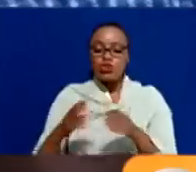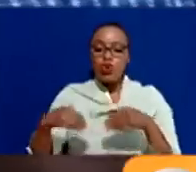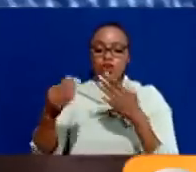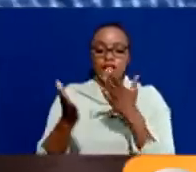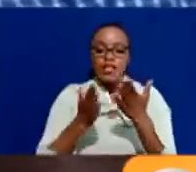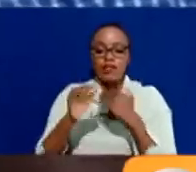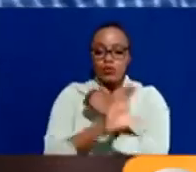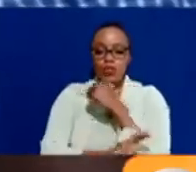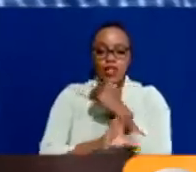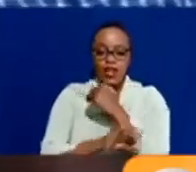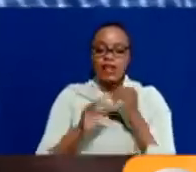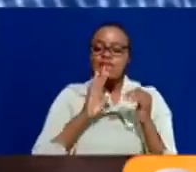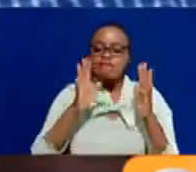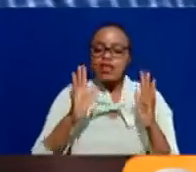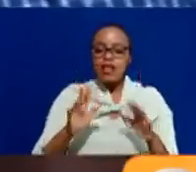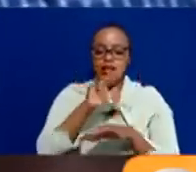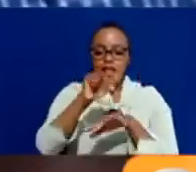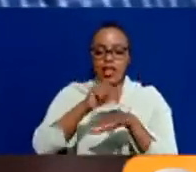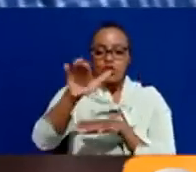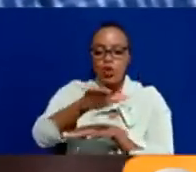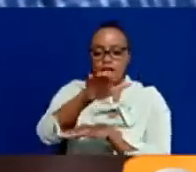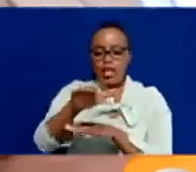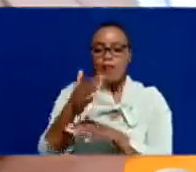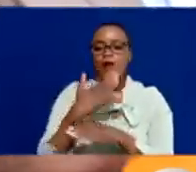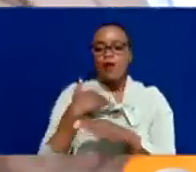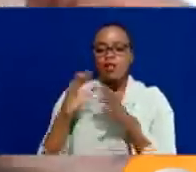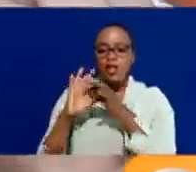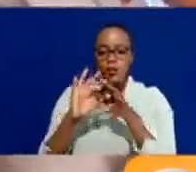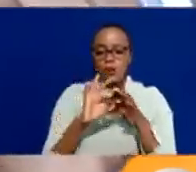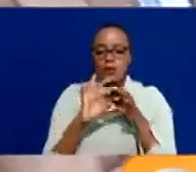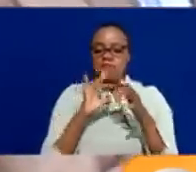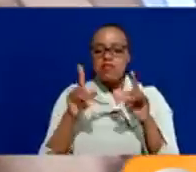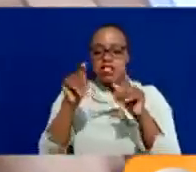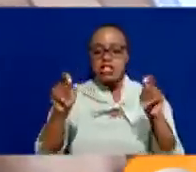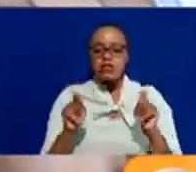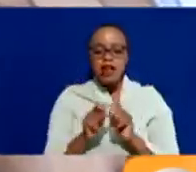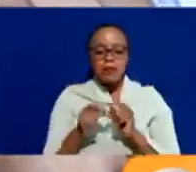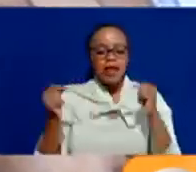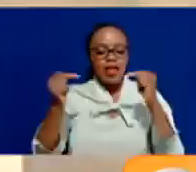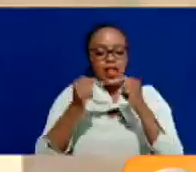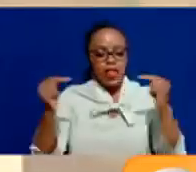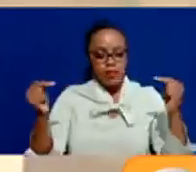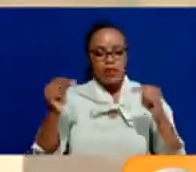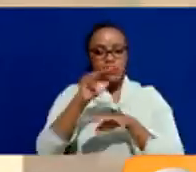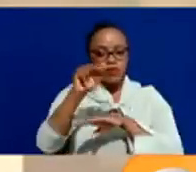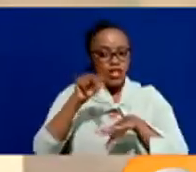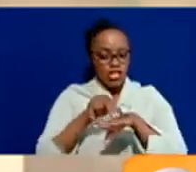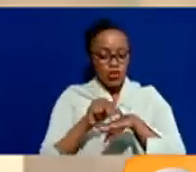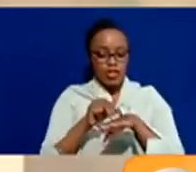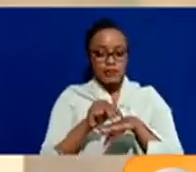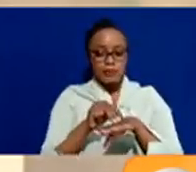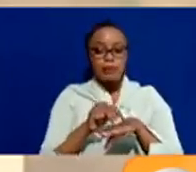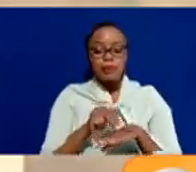country. Speaker wa bunge la kitaifa Moses Wetangula akitaka uwiano, akisema ukabila ni adui kwa taifa. Na hii kura